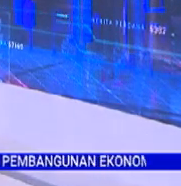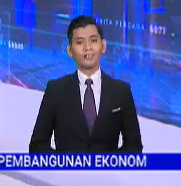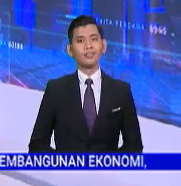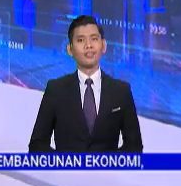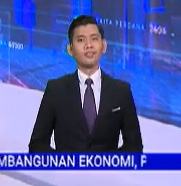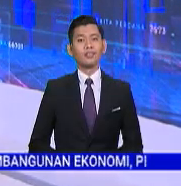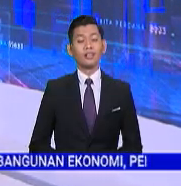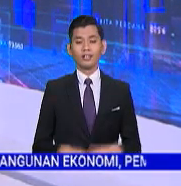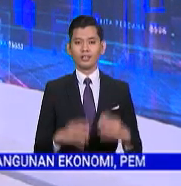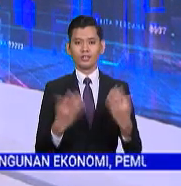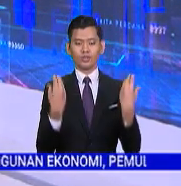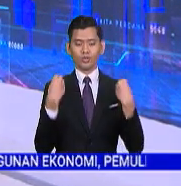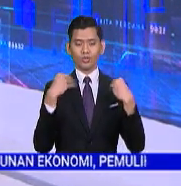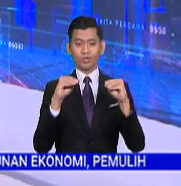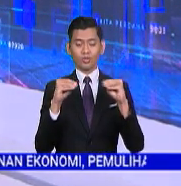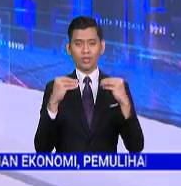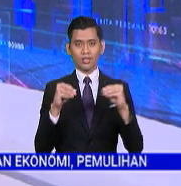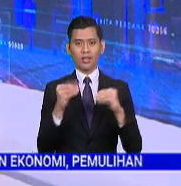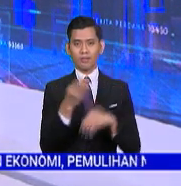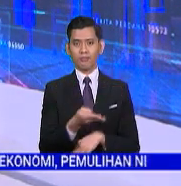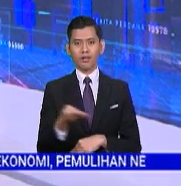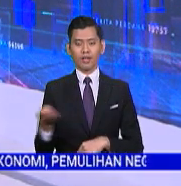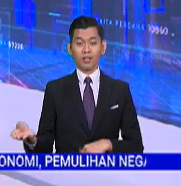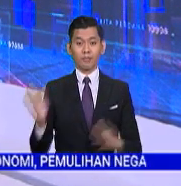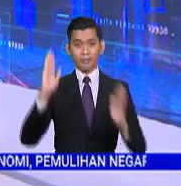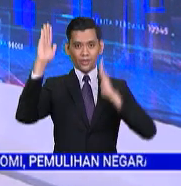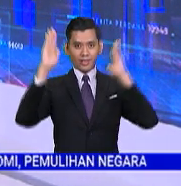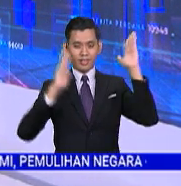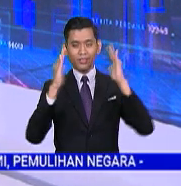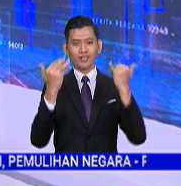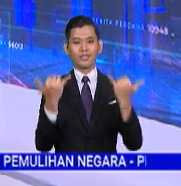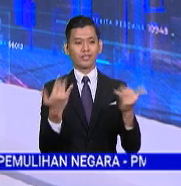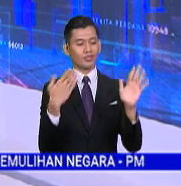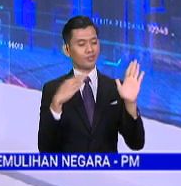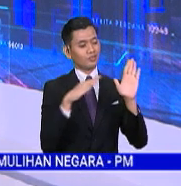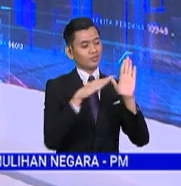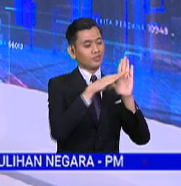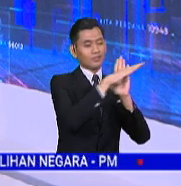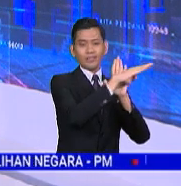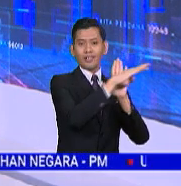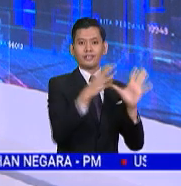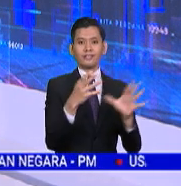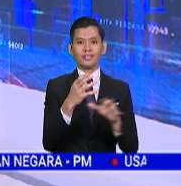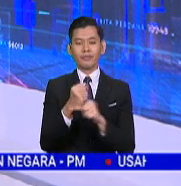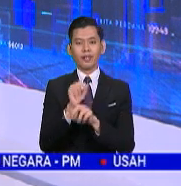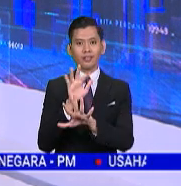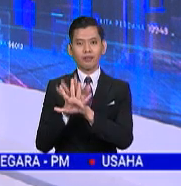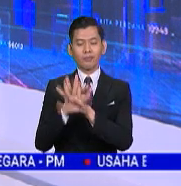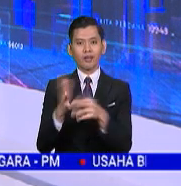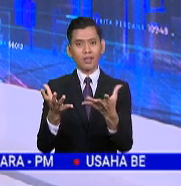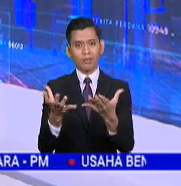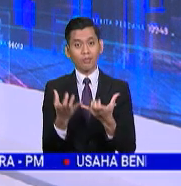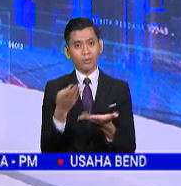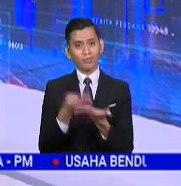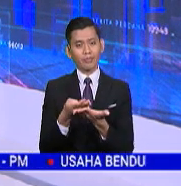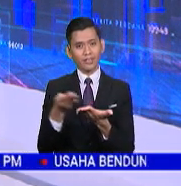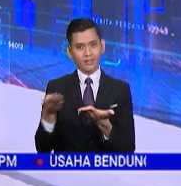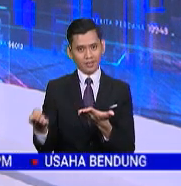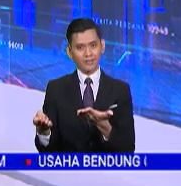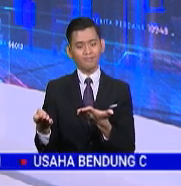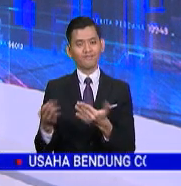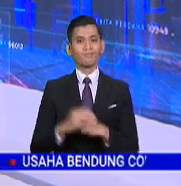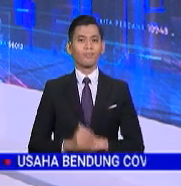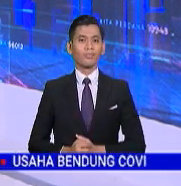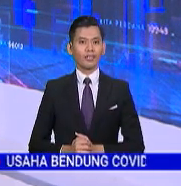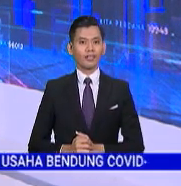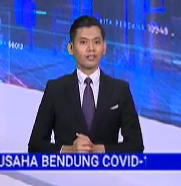Prestasi nilai jualan barangan keluaran tempatan dilihat semakin memberangsangkan dan mendapat tempat dalam kalangan pengguna domestik.